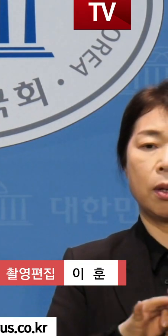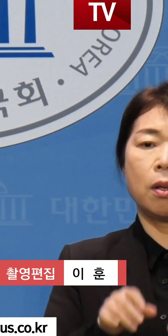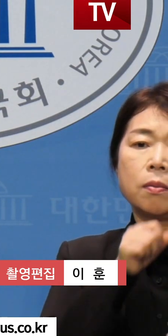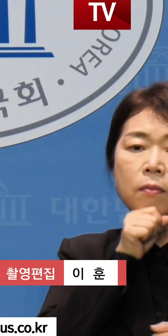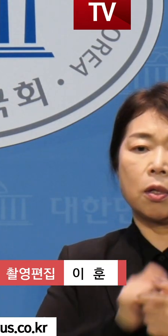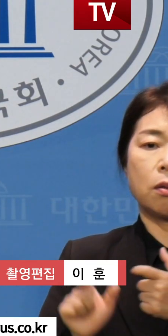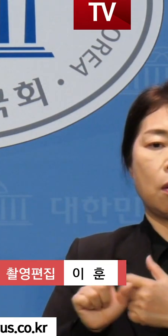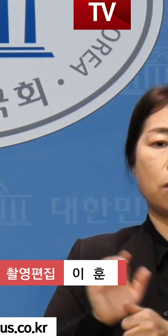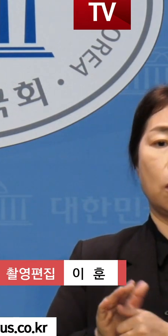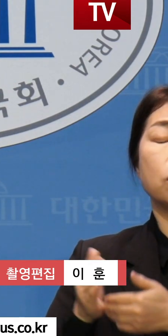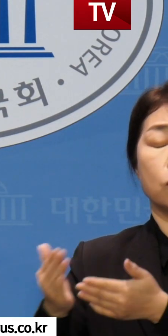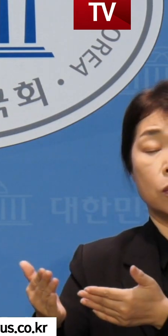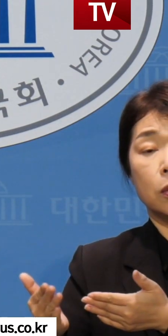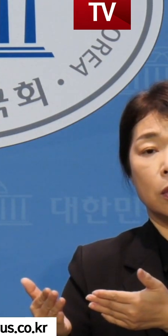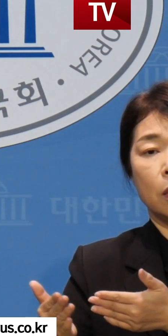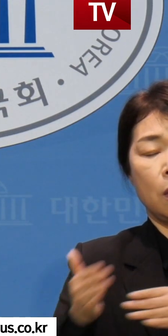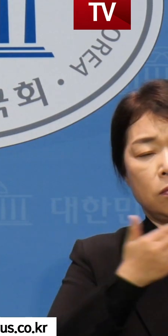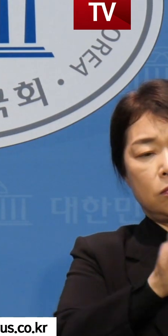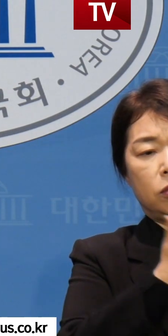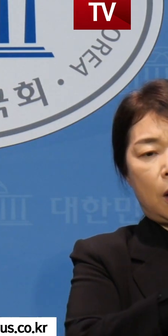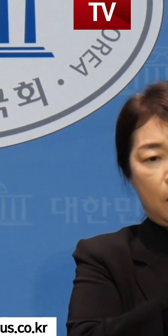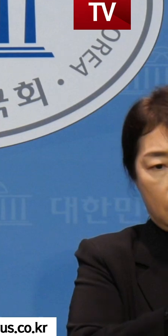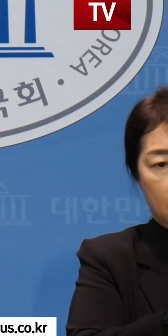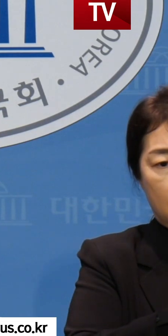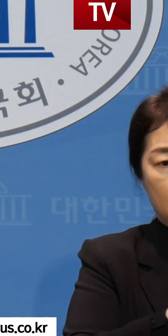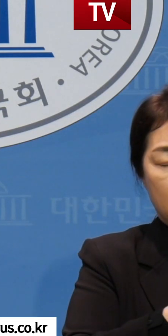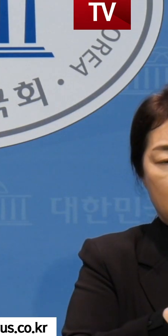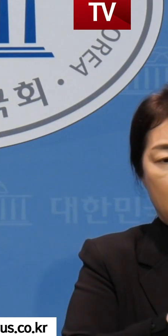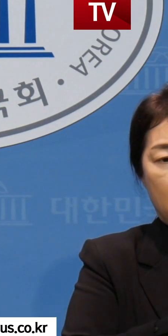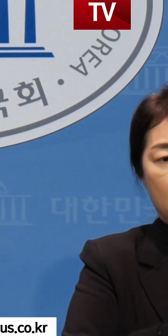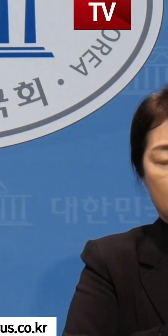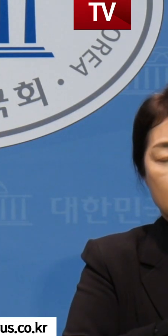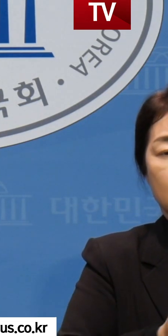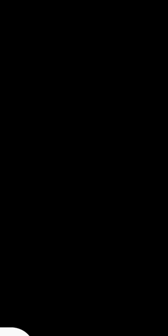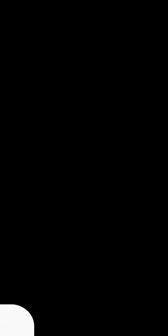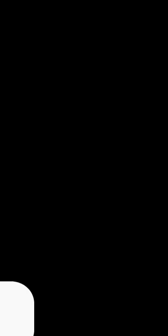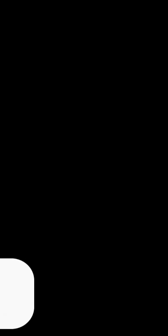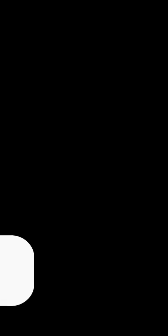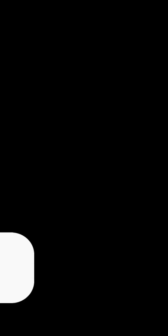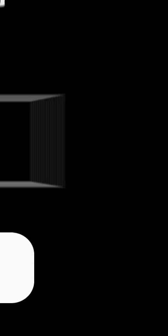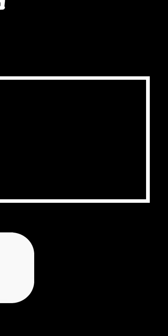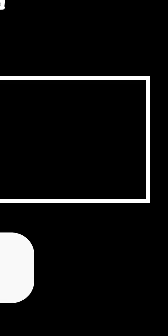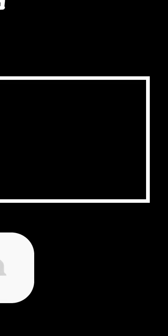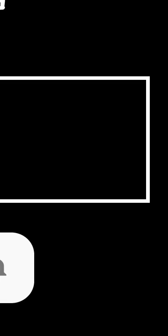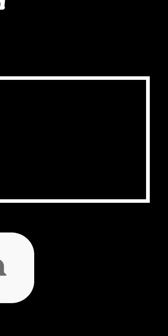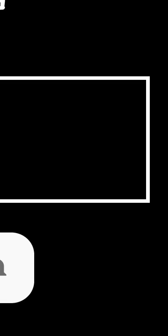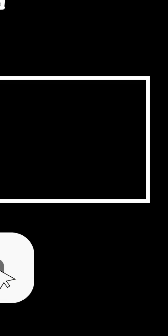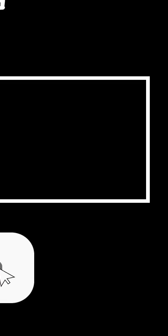가상금리를 적용함으로써 분할 상환을 유도하자라고 제안합니다.